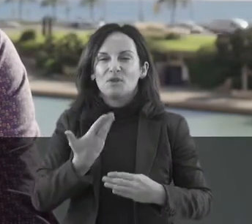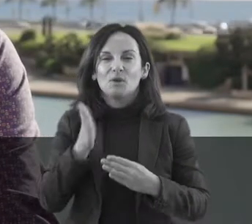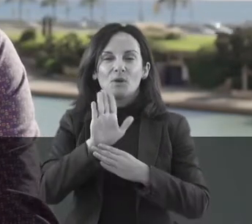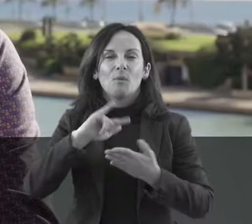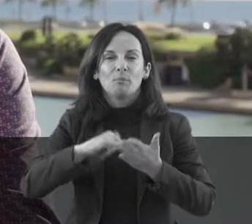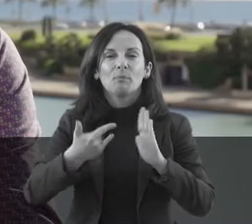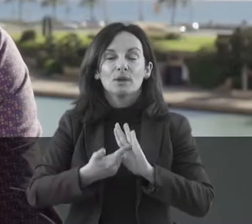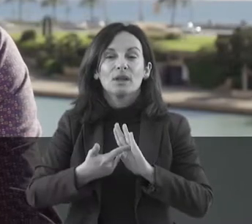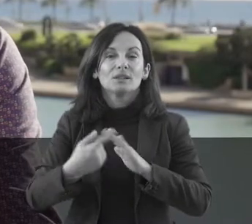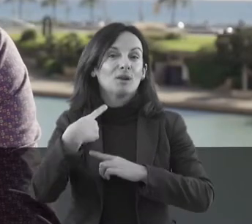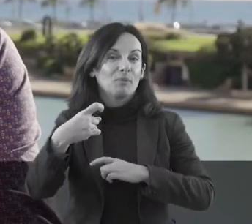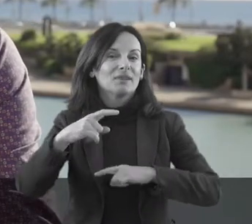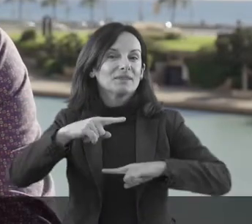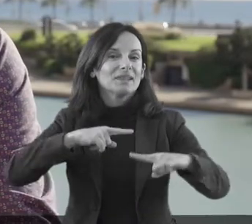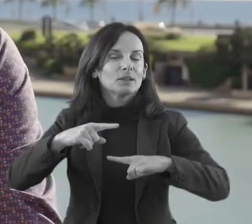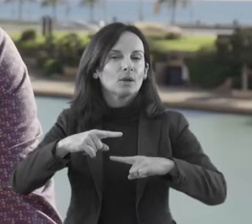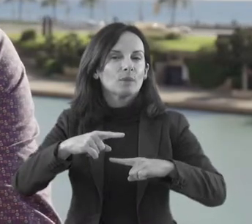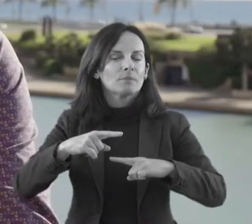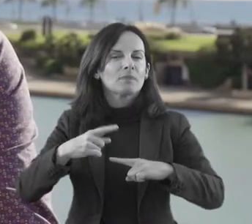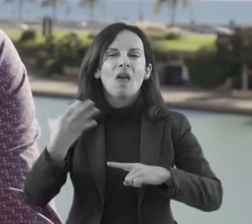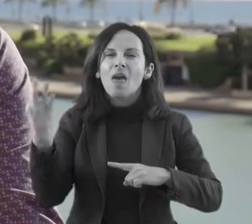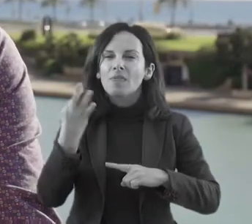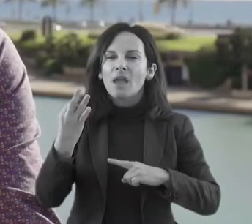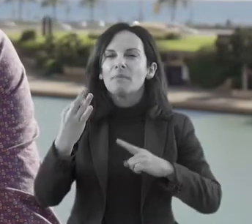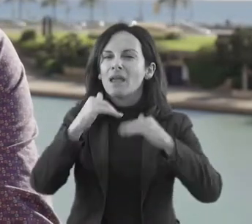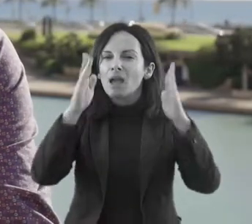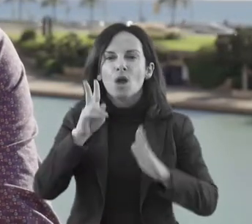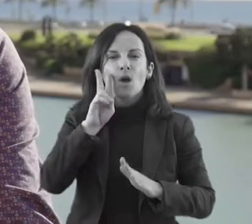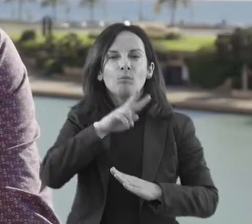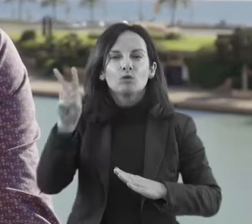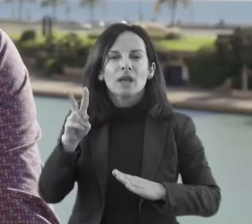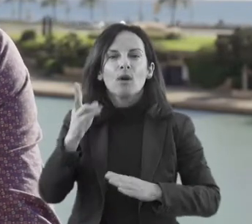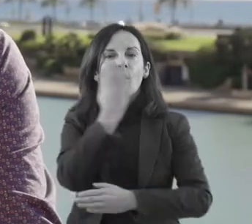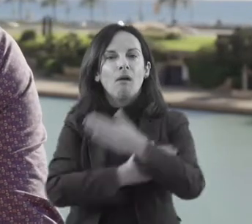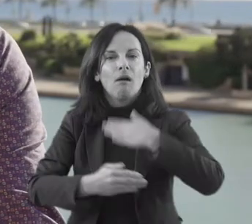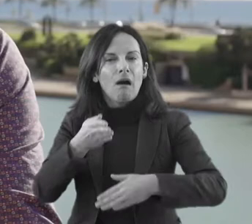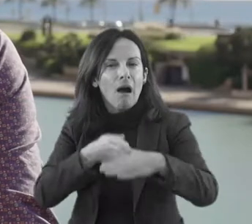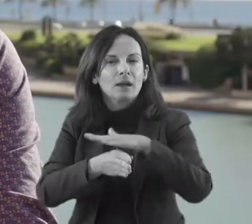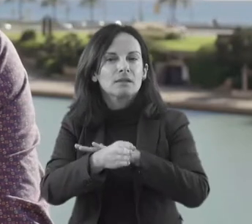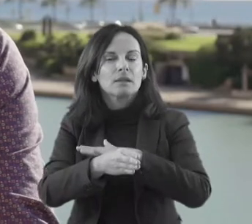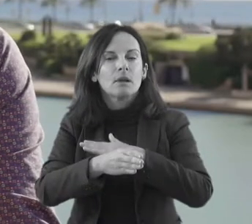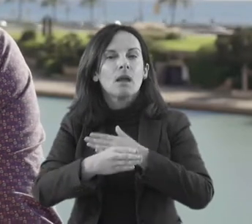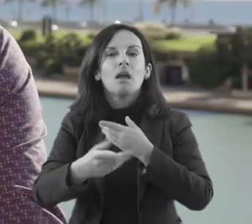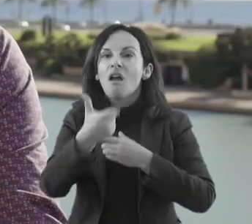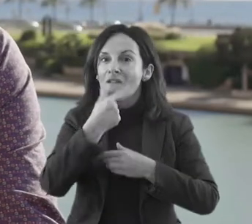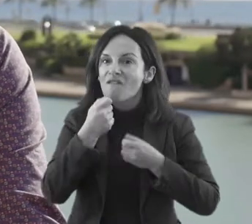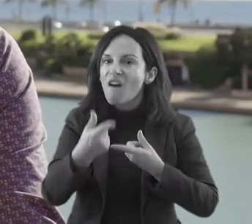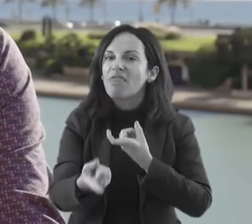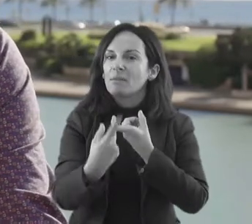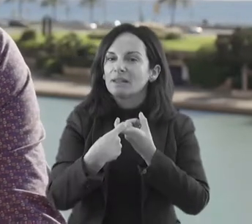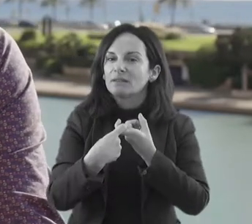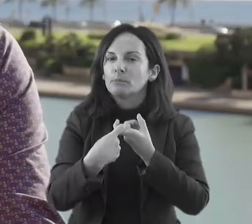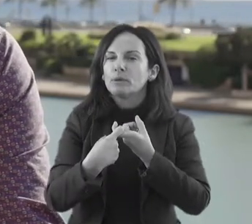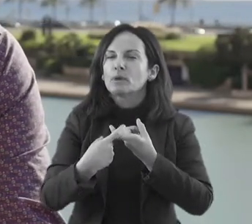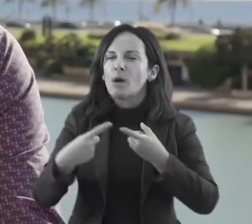a la direcció del mateix, és un museu accessible, participatiu, molt educatiu, molt proper a la